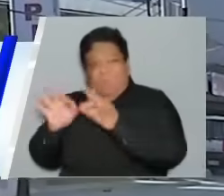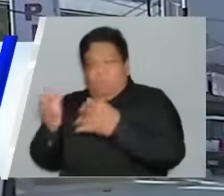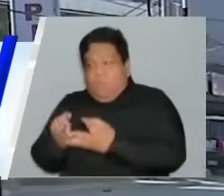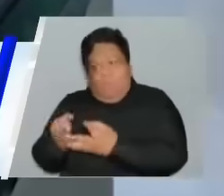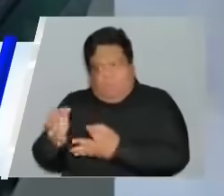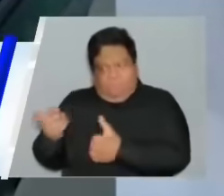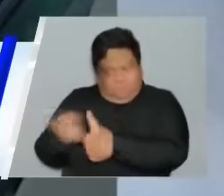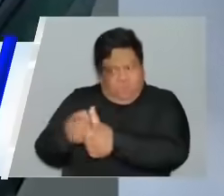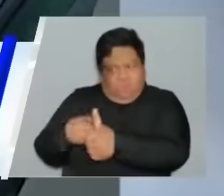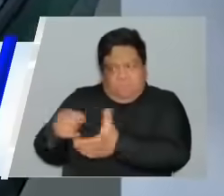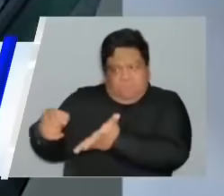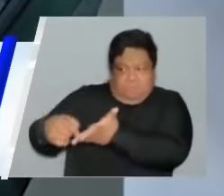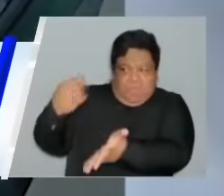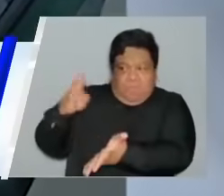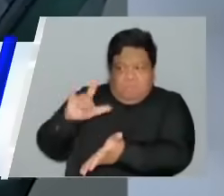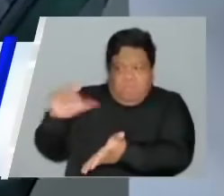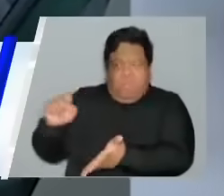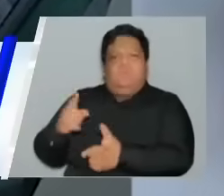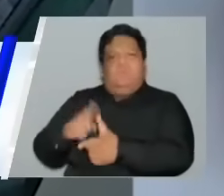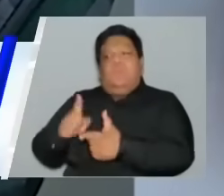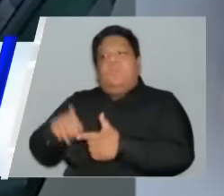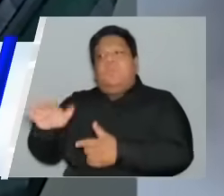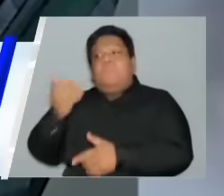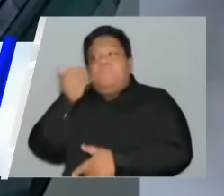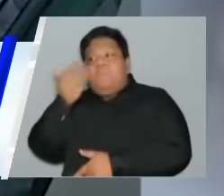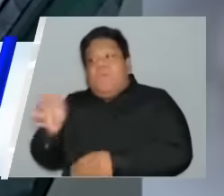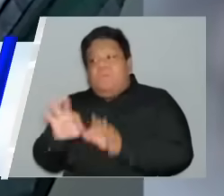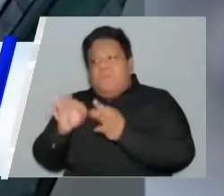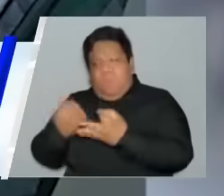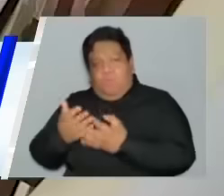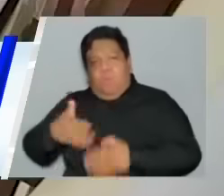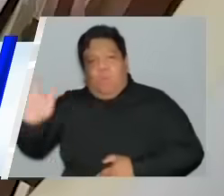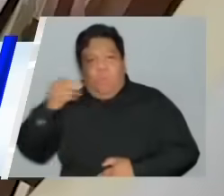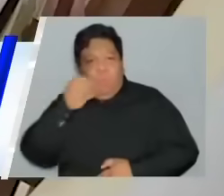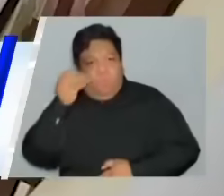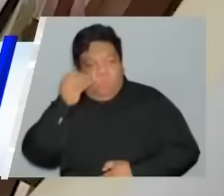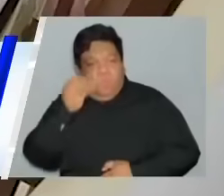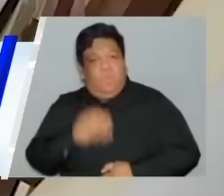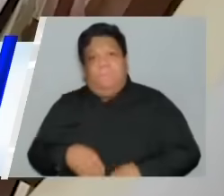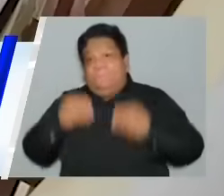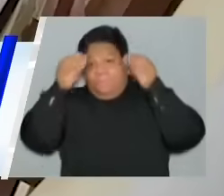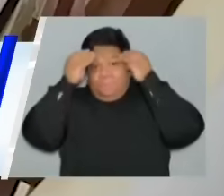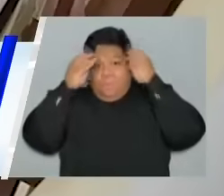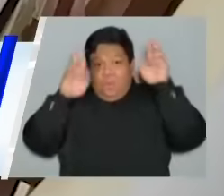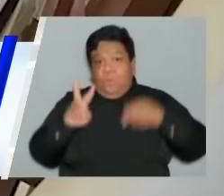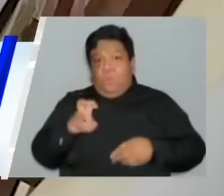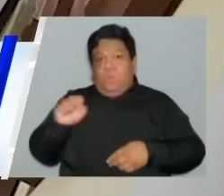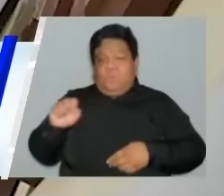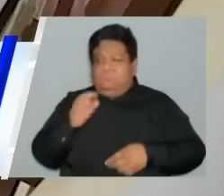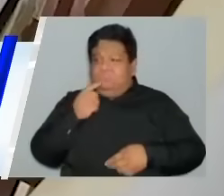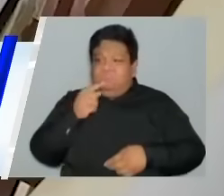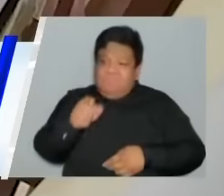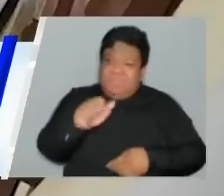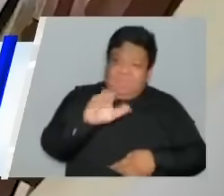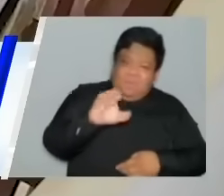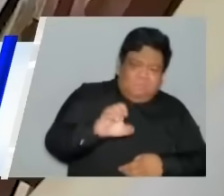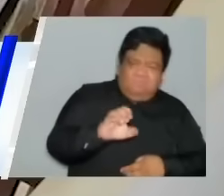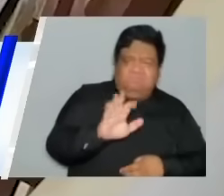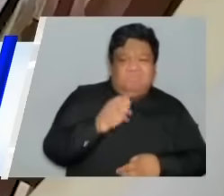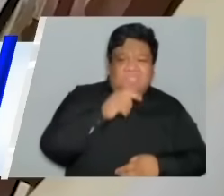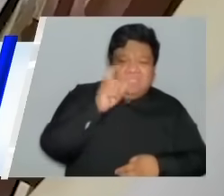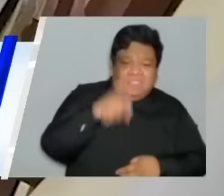mang matuloy ang tigil operasyon ng ospital, tiniyak ni Mayor Wes Gatchalian na may nakahandang pampublikong ospital sa Valenzuela para tumanggap ng